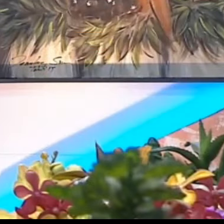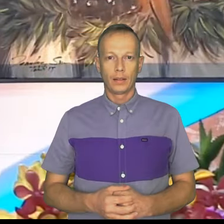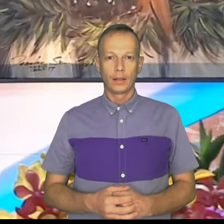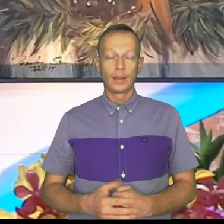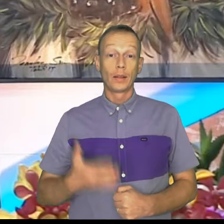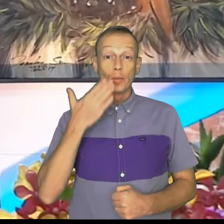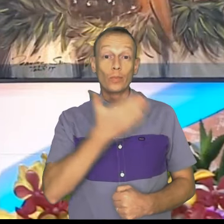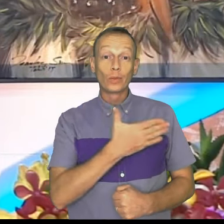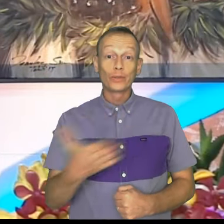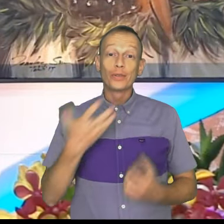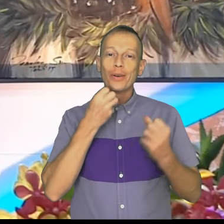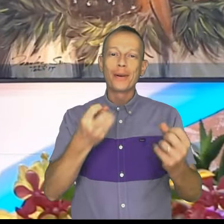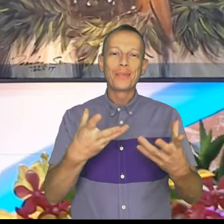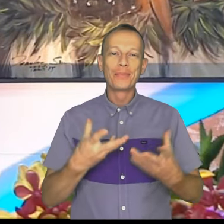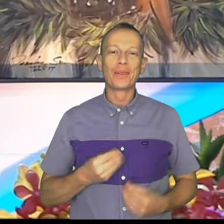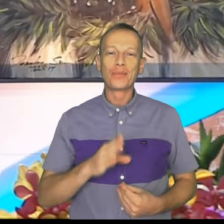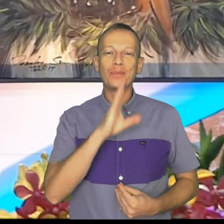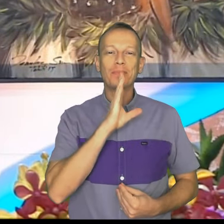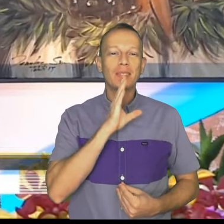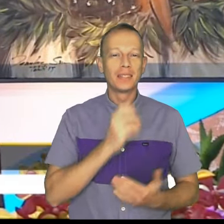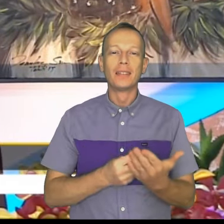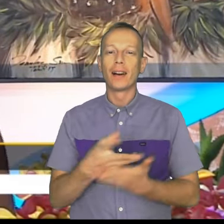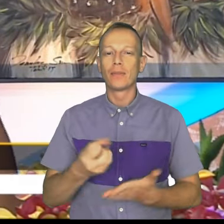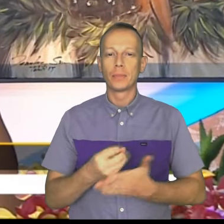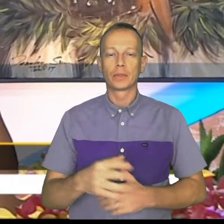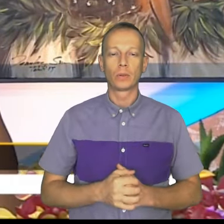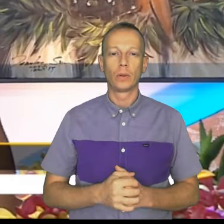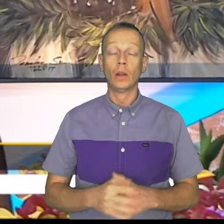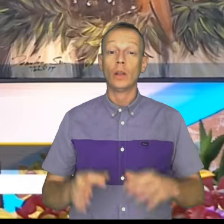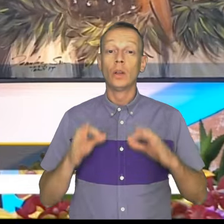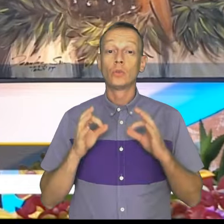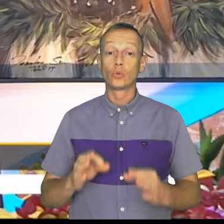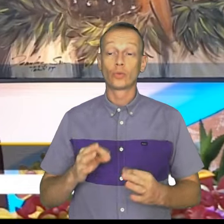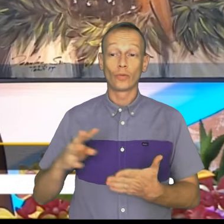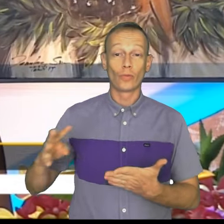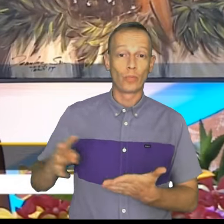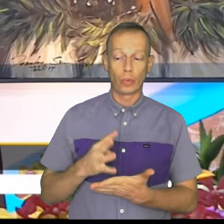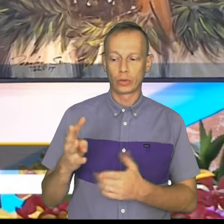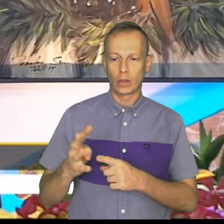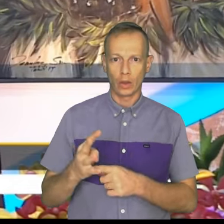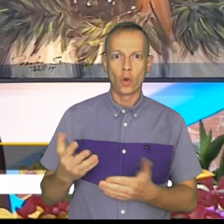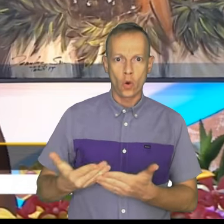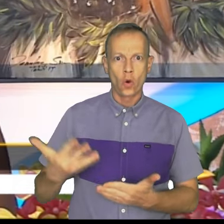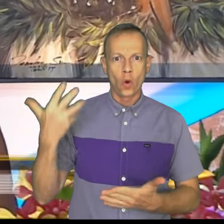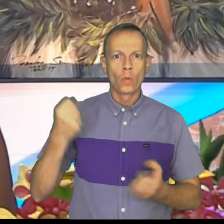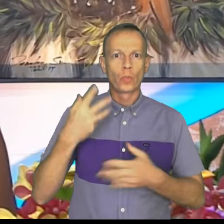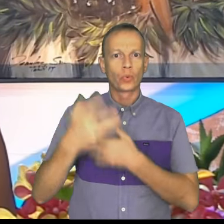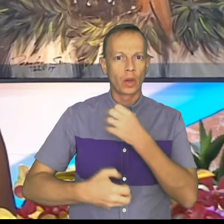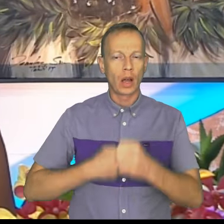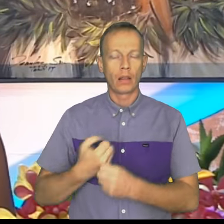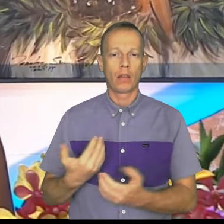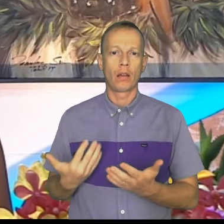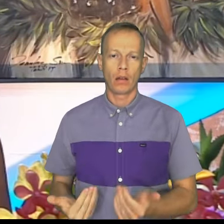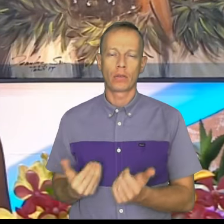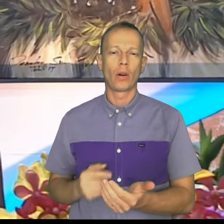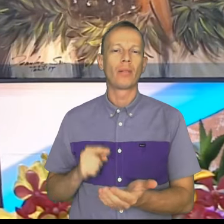Bonjour à tous et bienvenue dans votre flash de la mi-journée. C'était un projet qui traînait depuis quelques années déjà dans les cartons de la